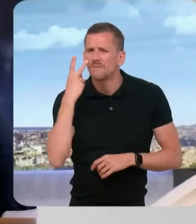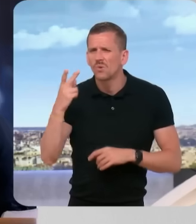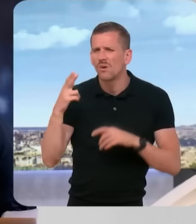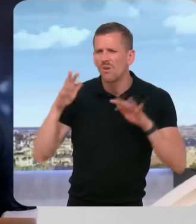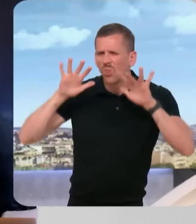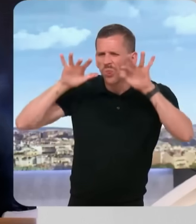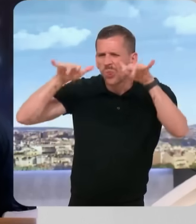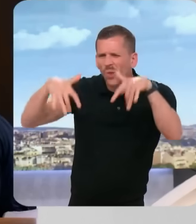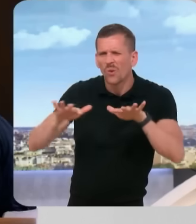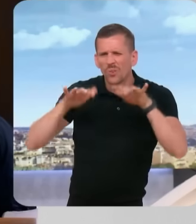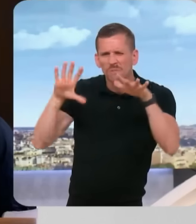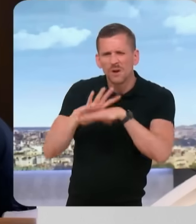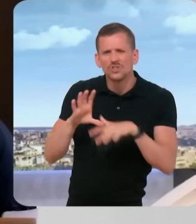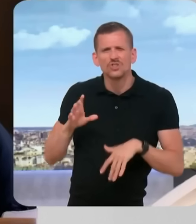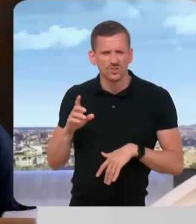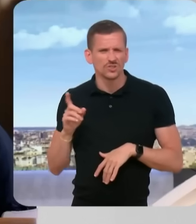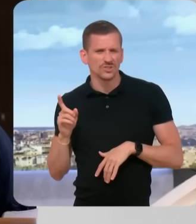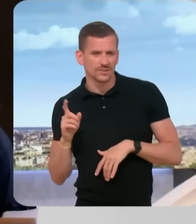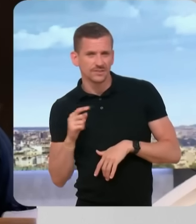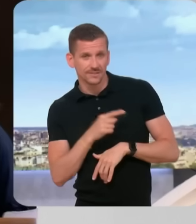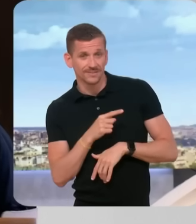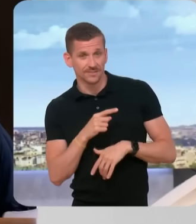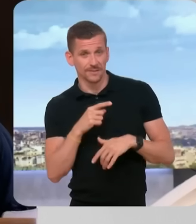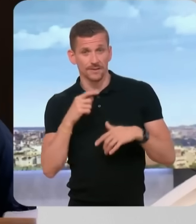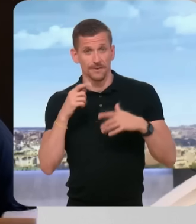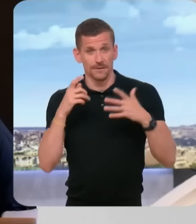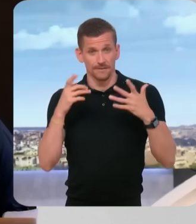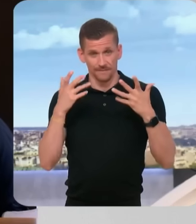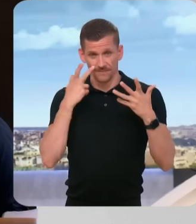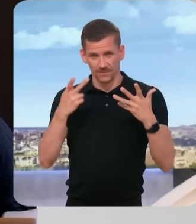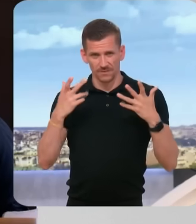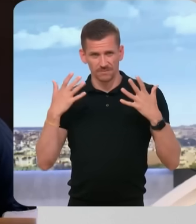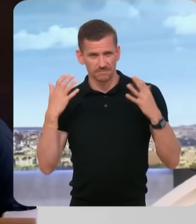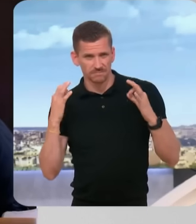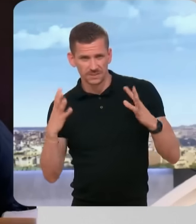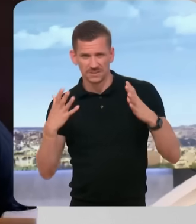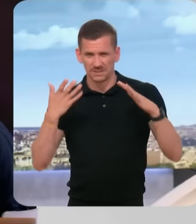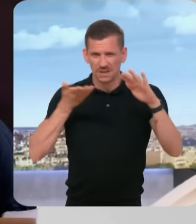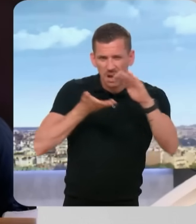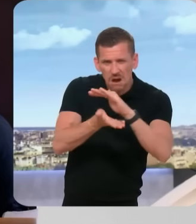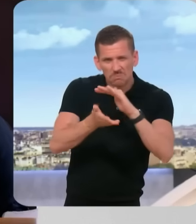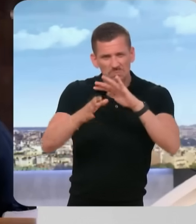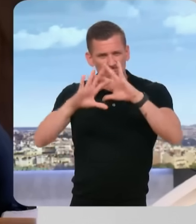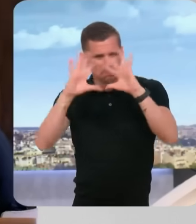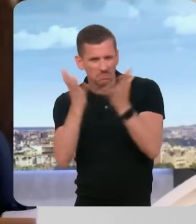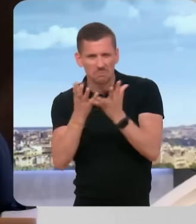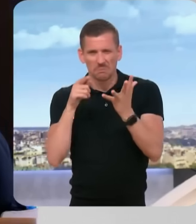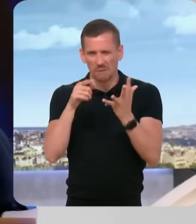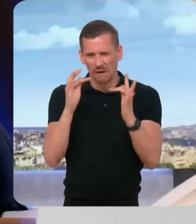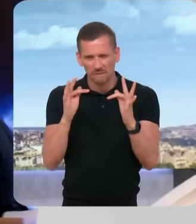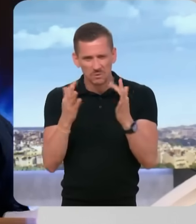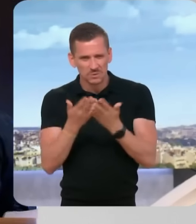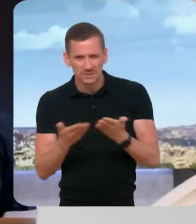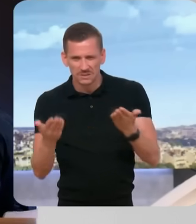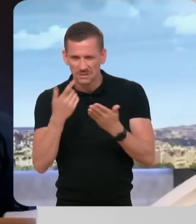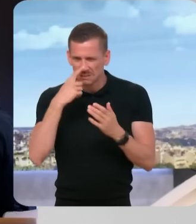ce clip, on voit aussi une pizza four à pierre, allusion que tout le monde a bien comprise. Ou alors, que fait donc cette pizza